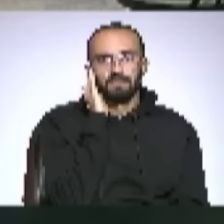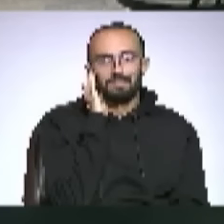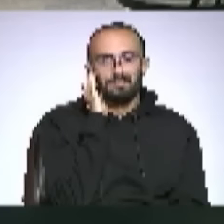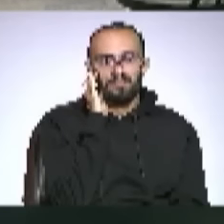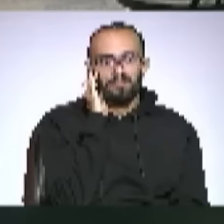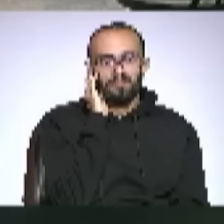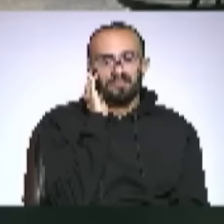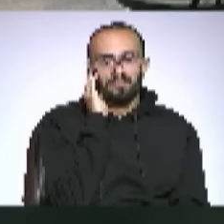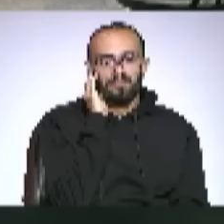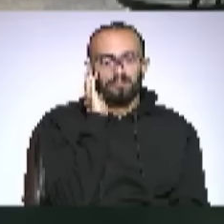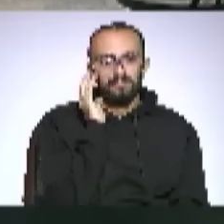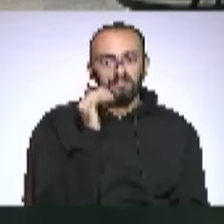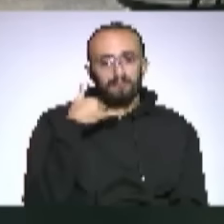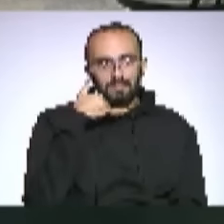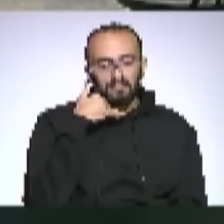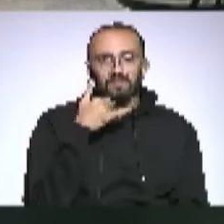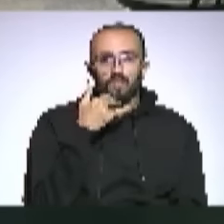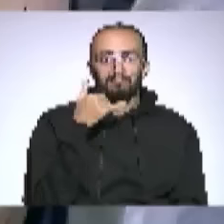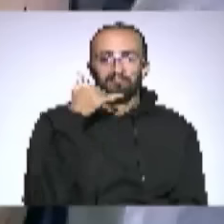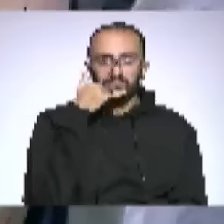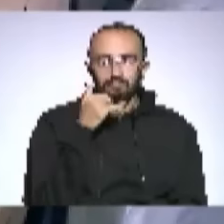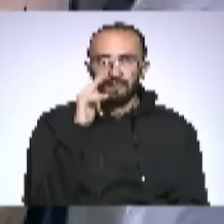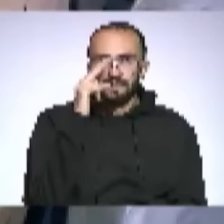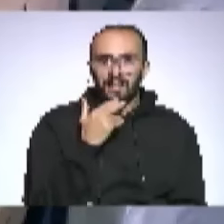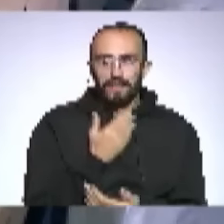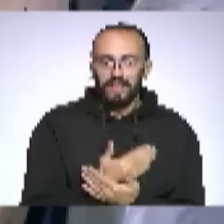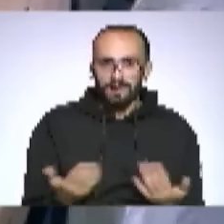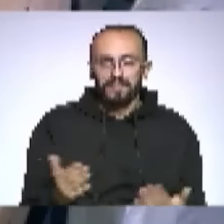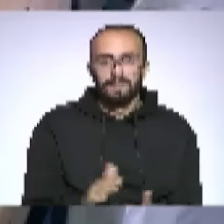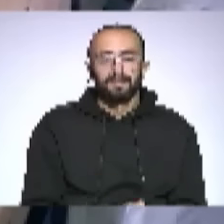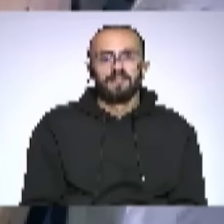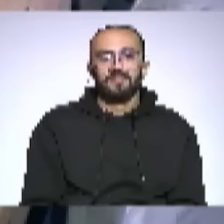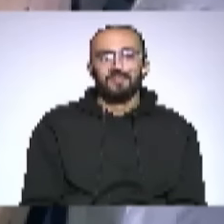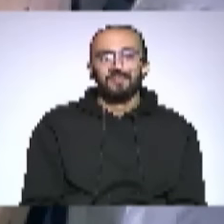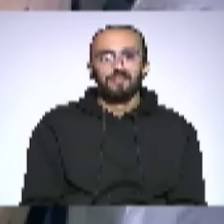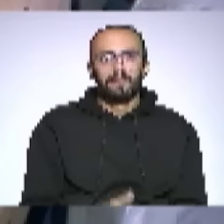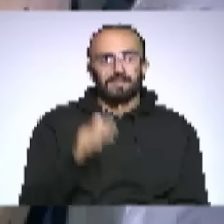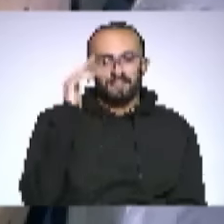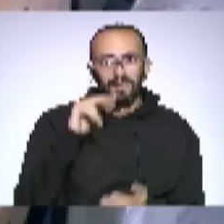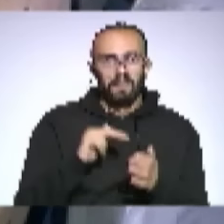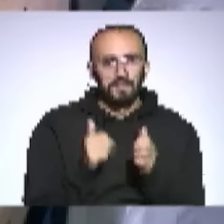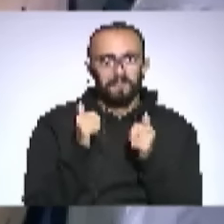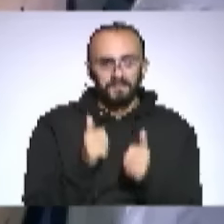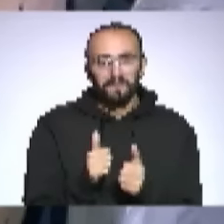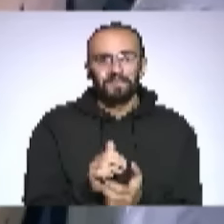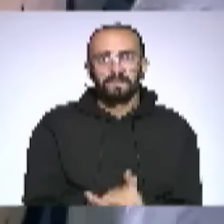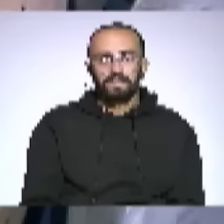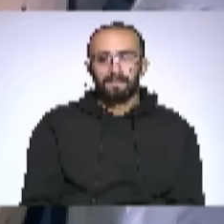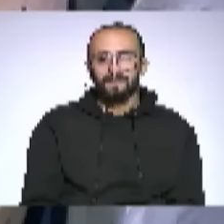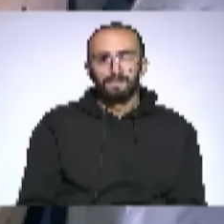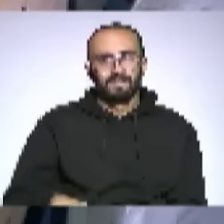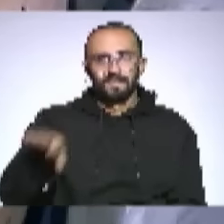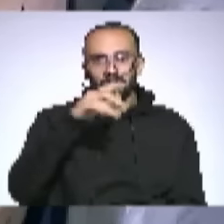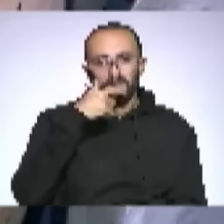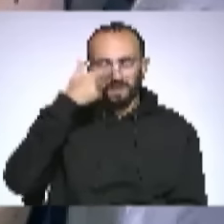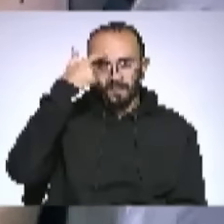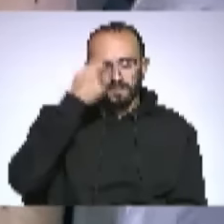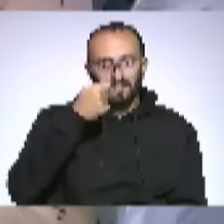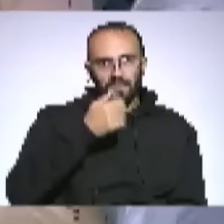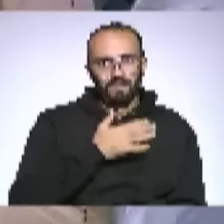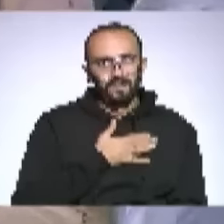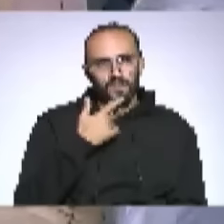الو الو ايوه مساء الخير مساء النور ازيك استاذه نمسي اهلا وسهلا كل سنه وانت طيبه